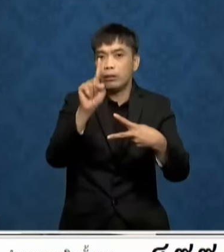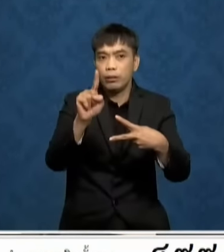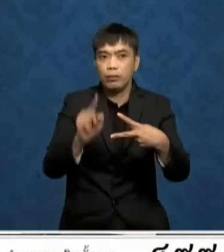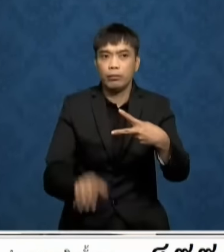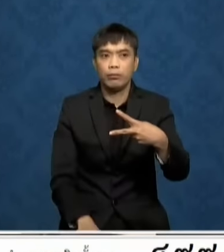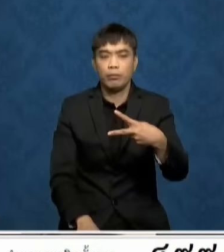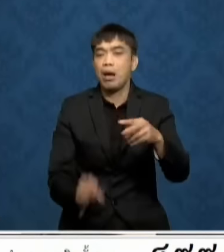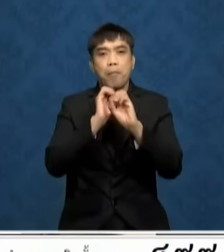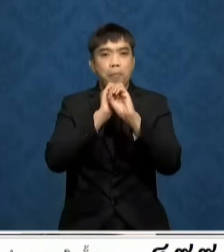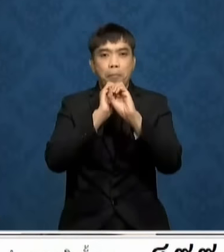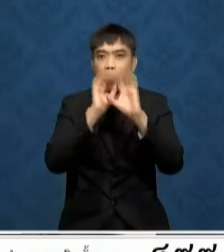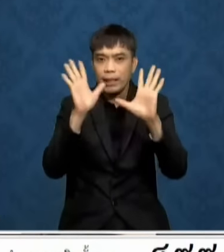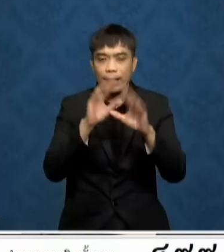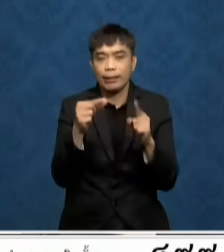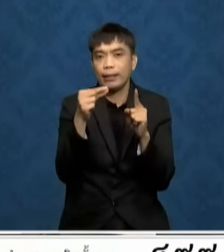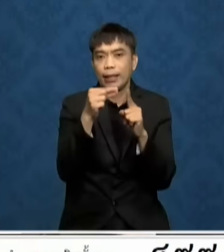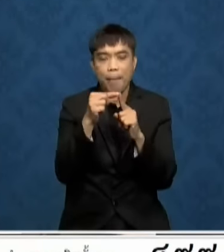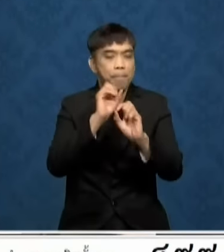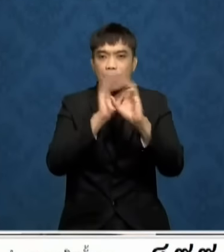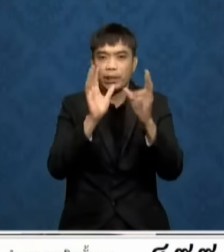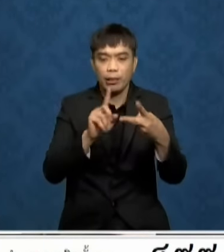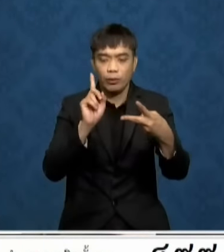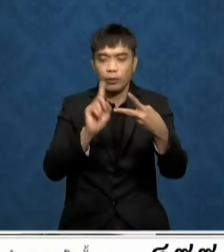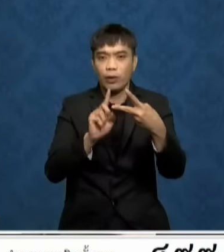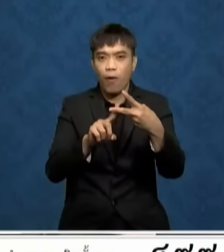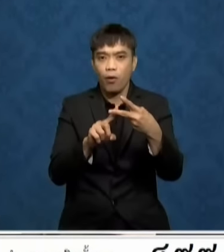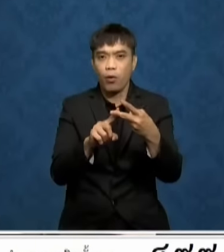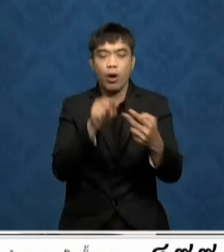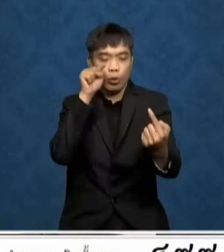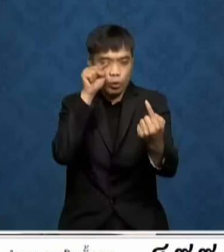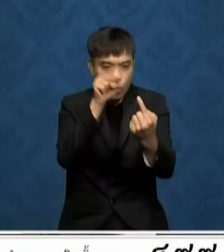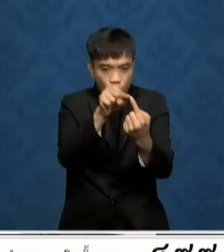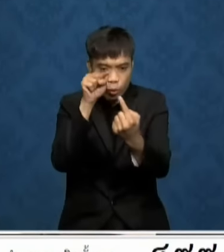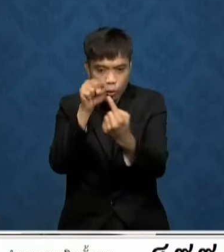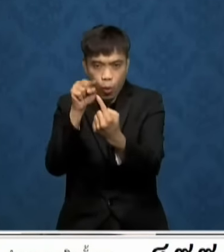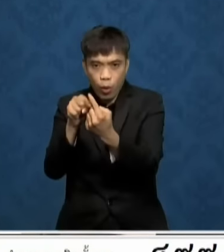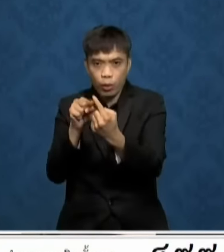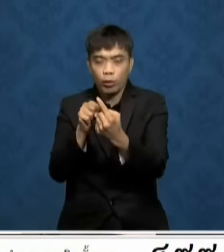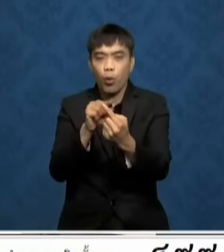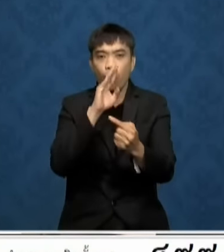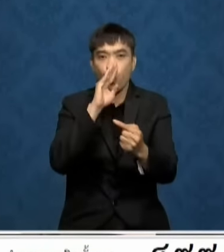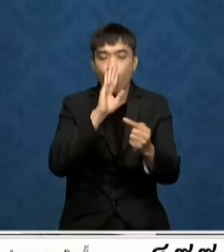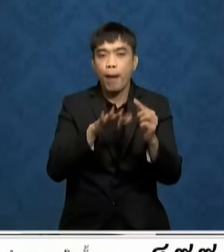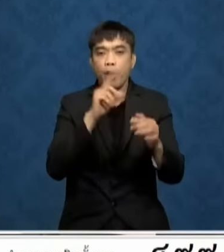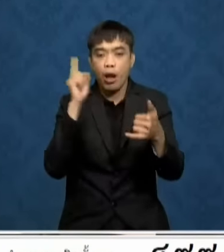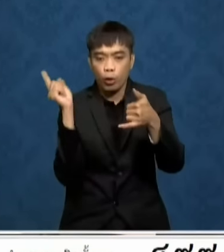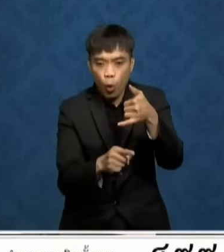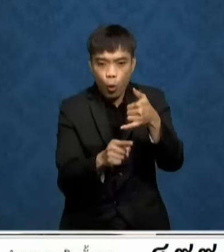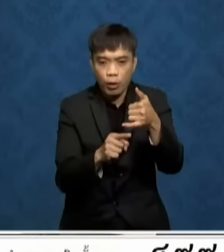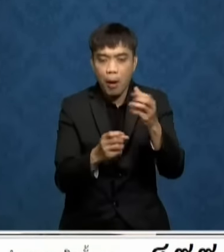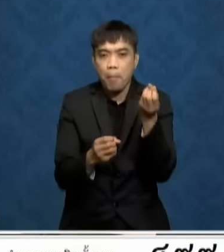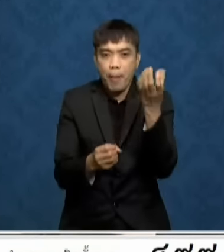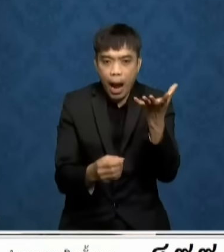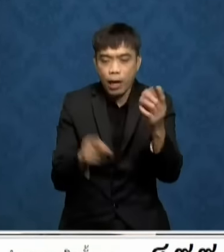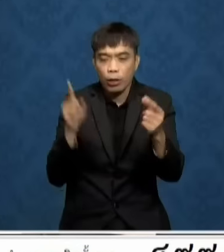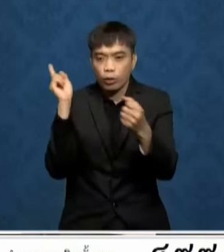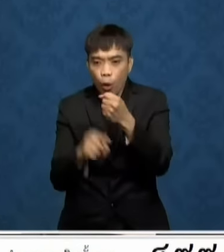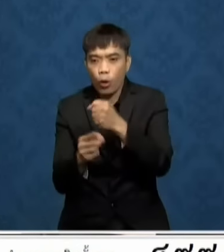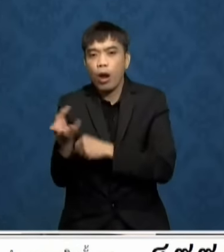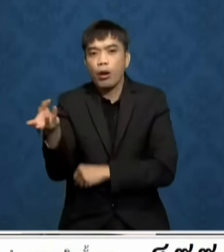ไม่ชัดเจนในถ้อยคํา2ความไม่สอดคล้องกับหลักความได้สัดส่วนระหว่างบทลงโทษกับความผิ